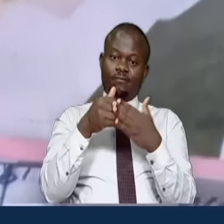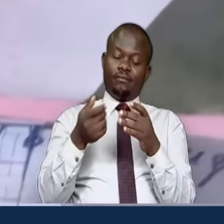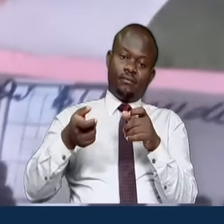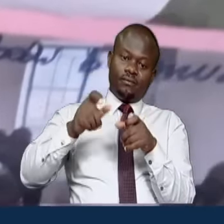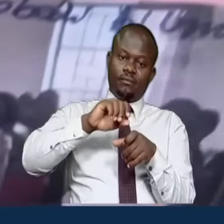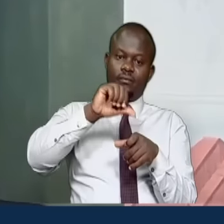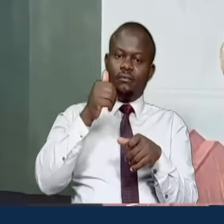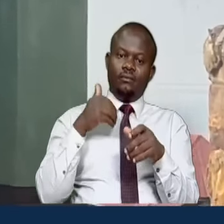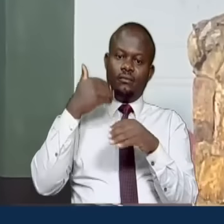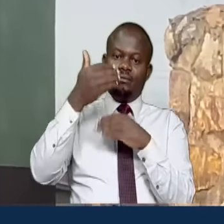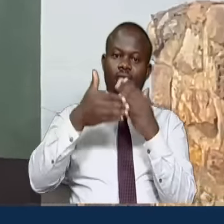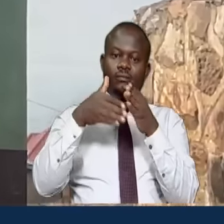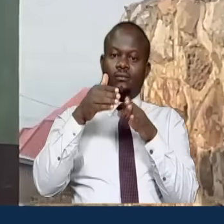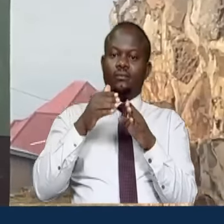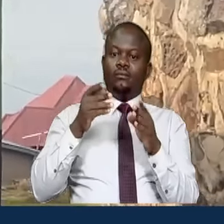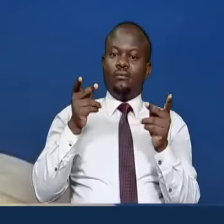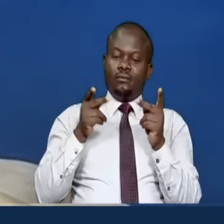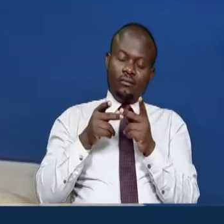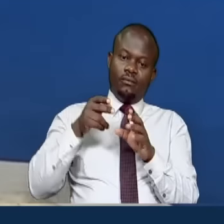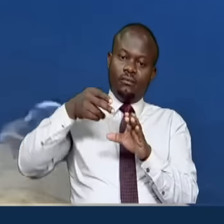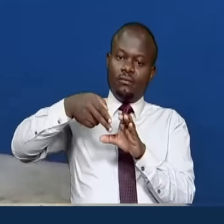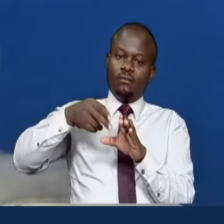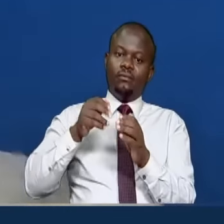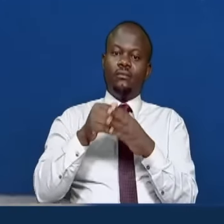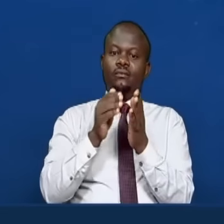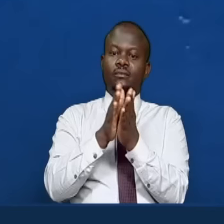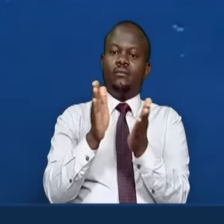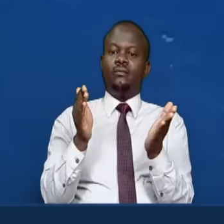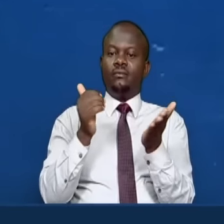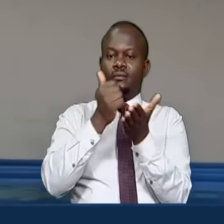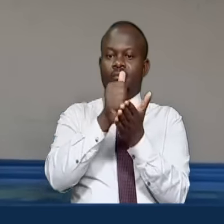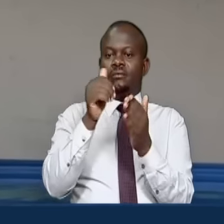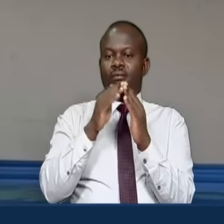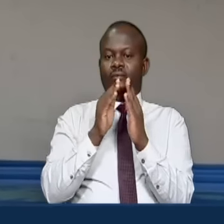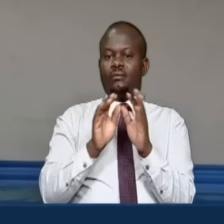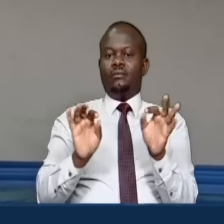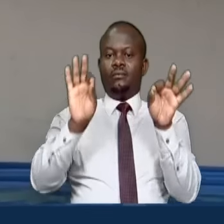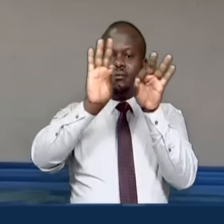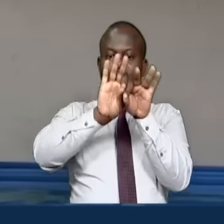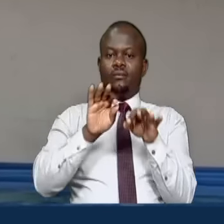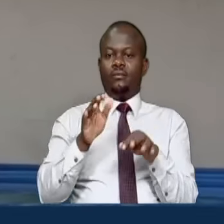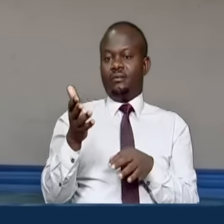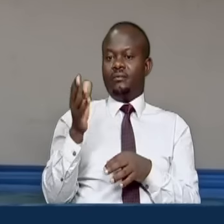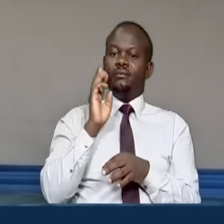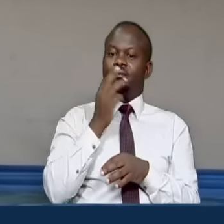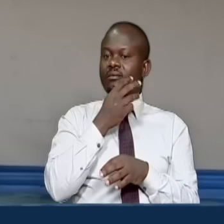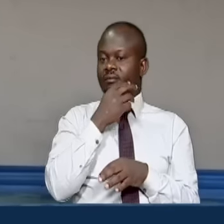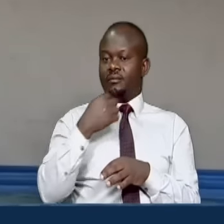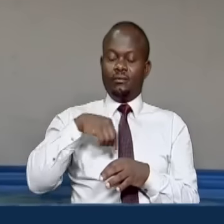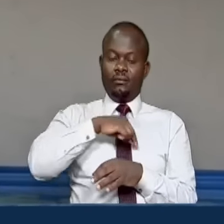andi maze bubaka ivomo rusange rifitiye n'indi midugudu akamaro. Iri